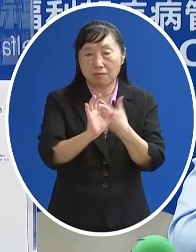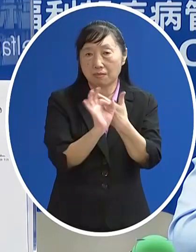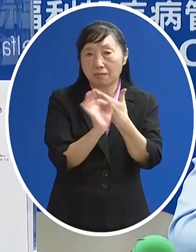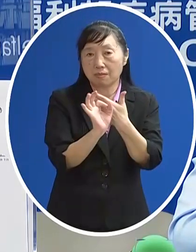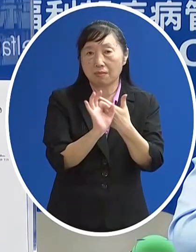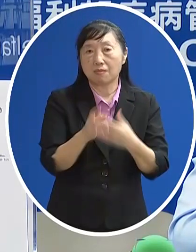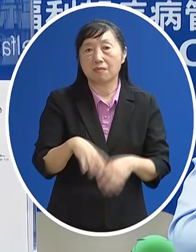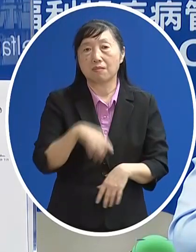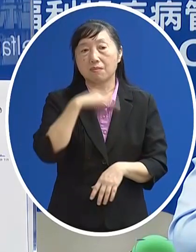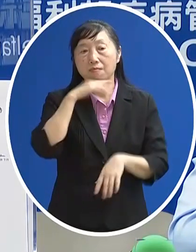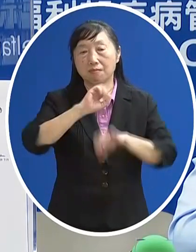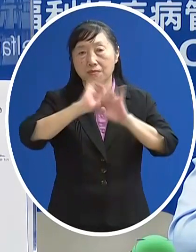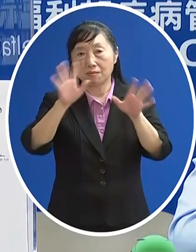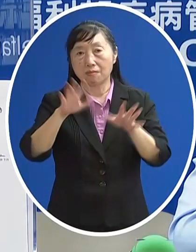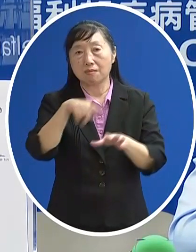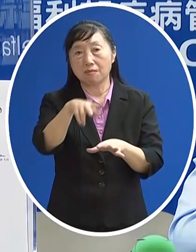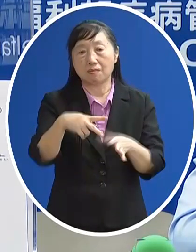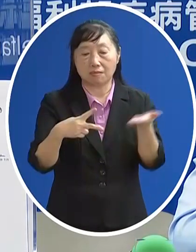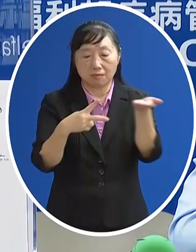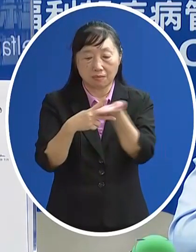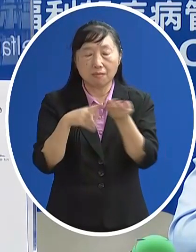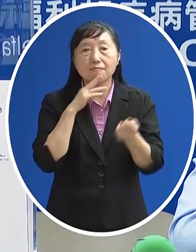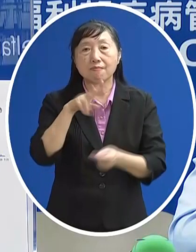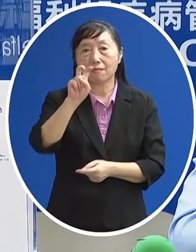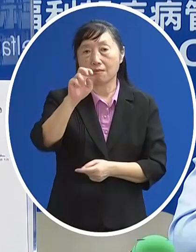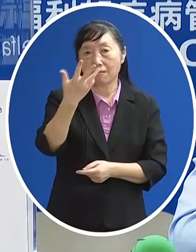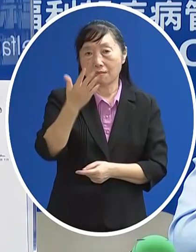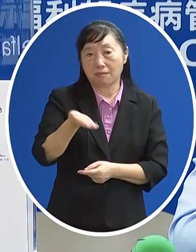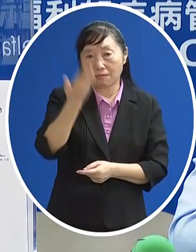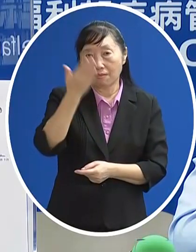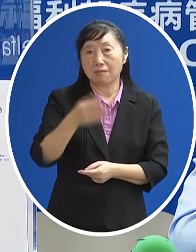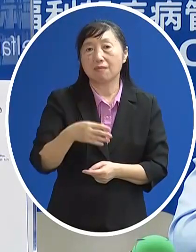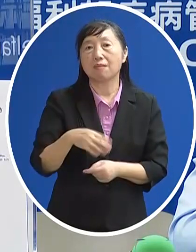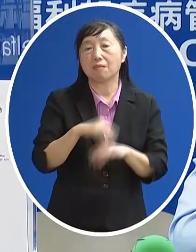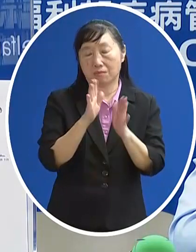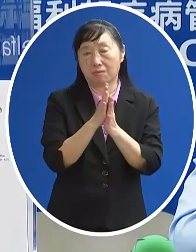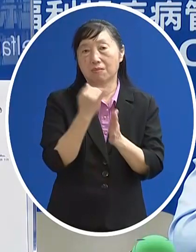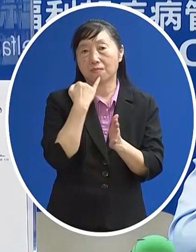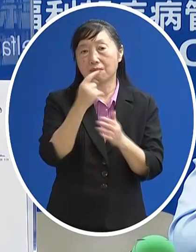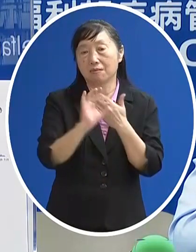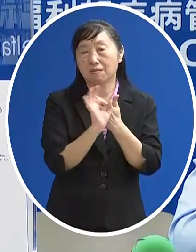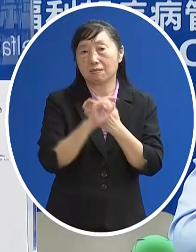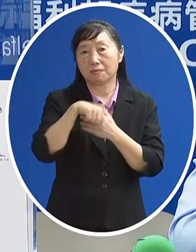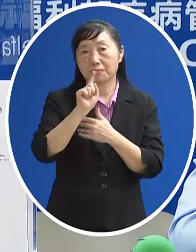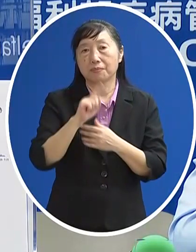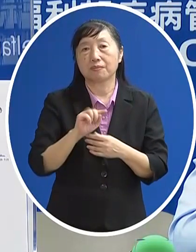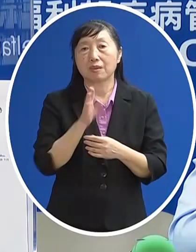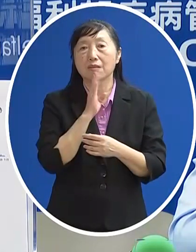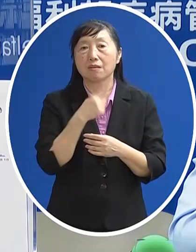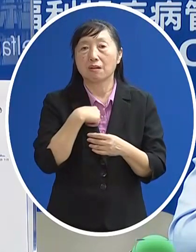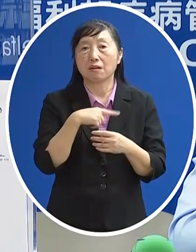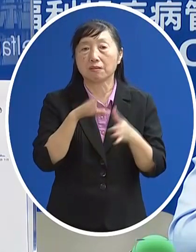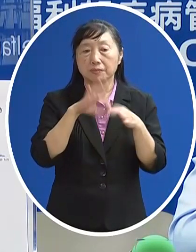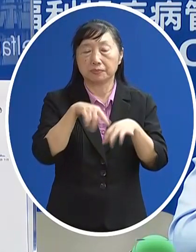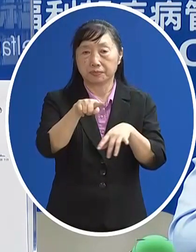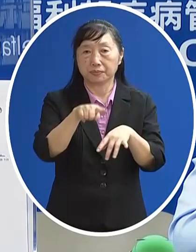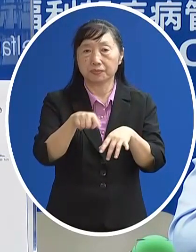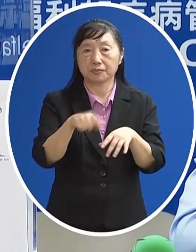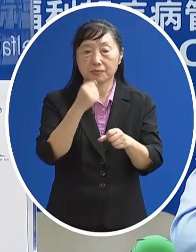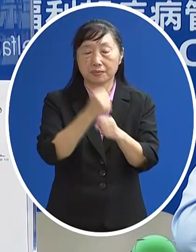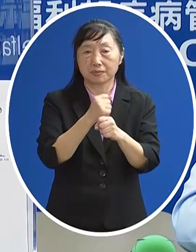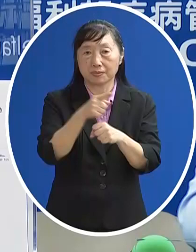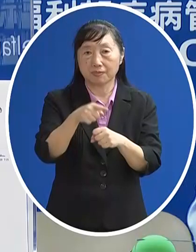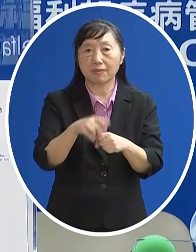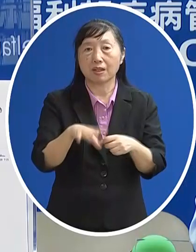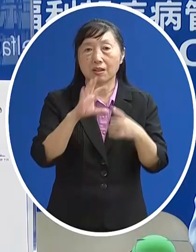那来交替 mRNA 的疫苗接种。那不过我们现在为了哈一起哈一起作业起见哈，我们大家现在都是